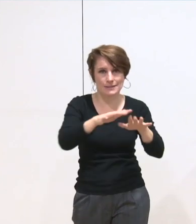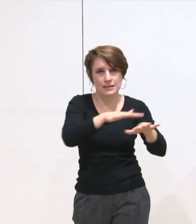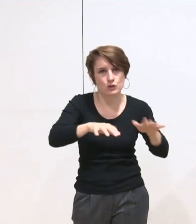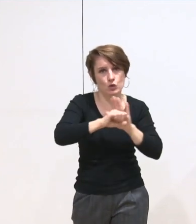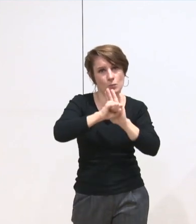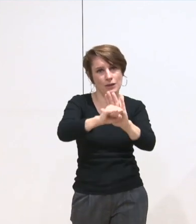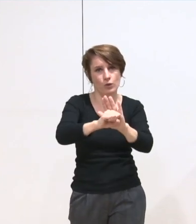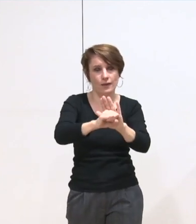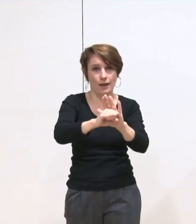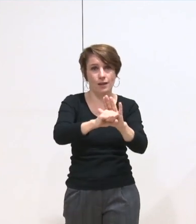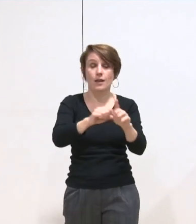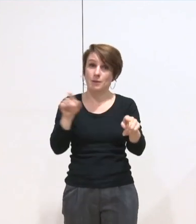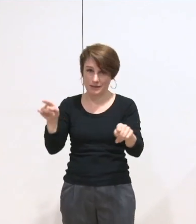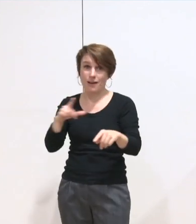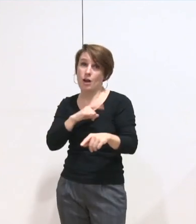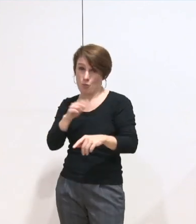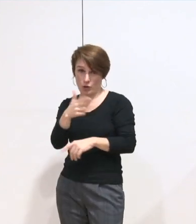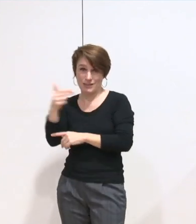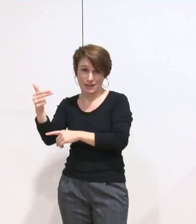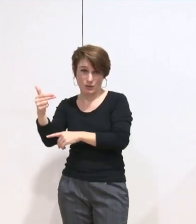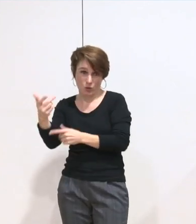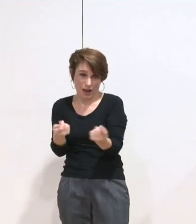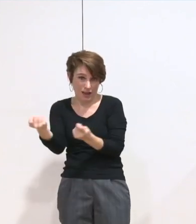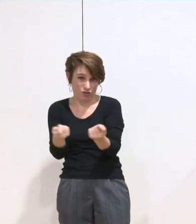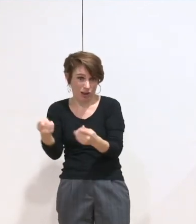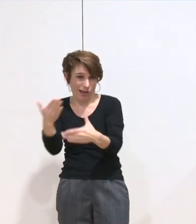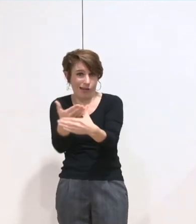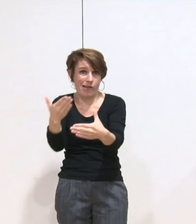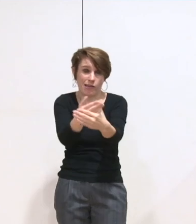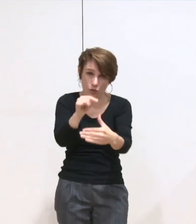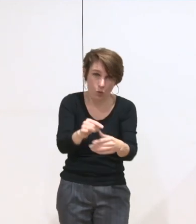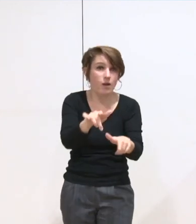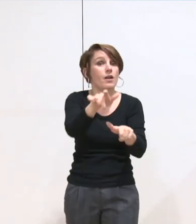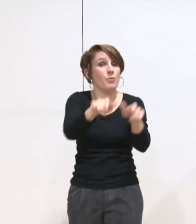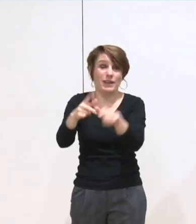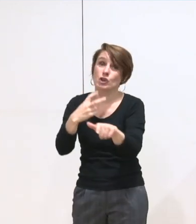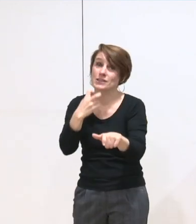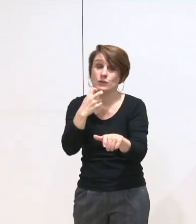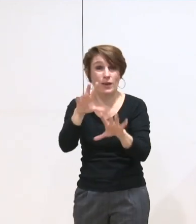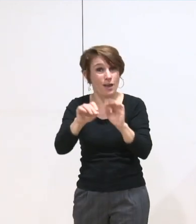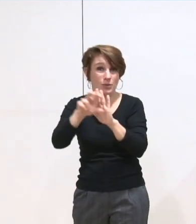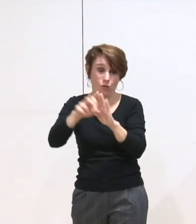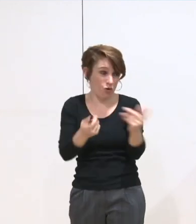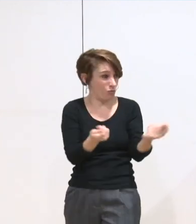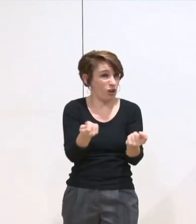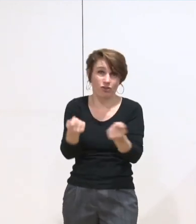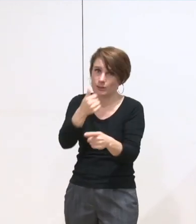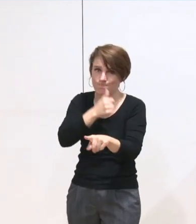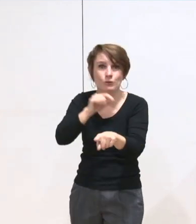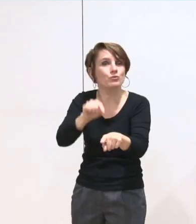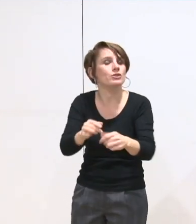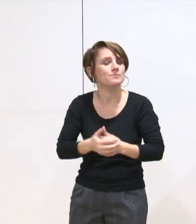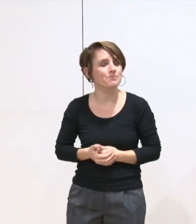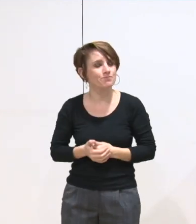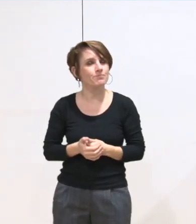police nationale doit faire face et auxquels les Grenobloises et les Grenoblois font face. Dans ce contexte, nous sommes néanmoins parvenus